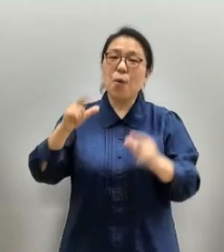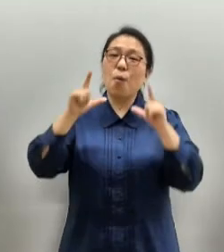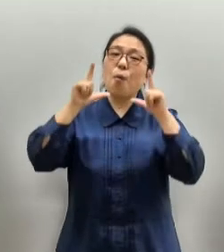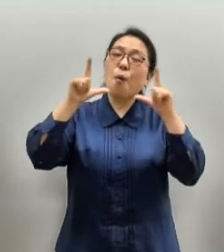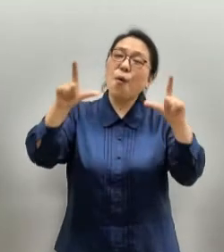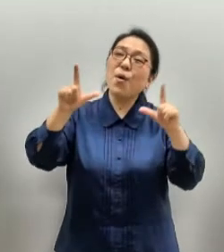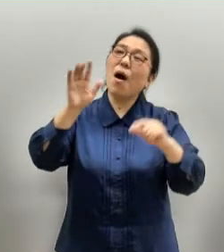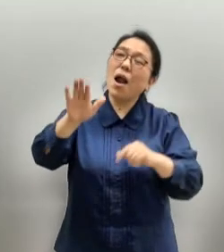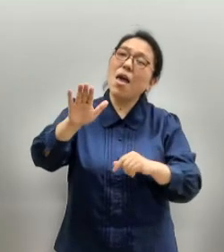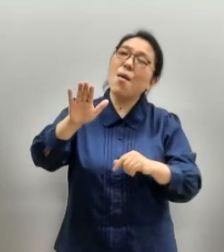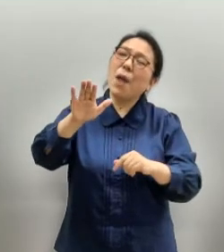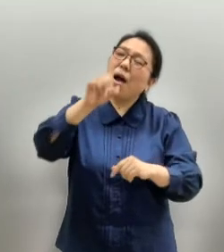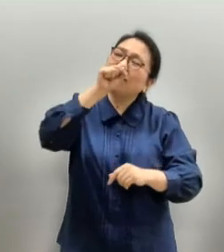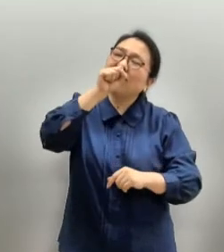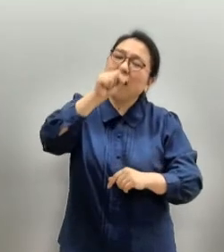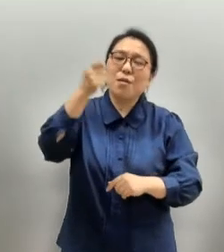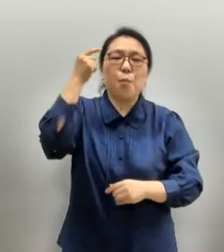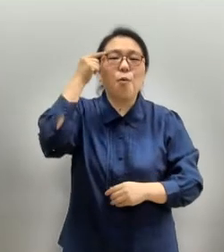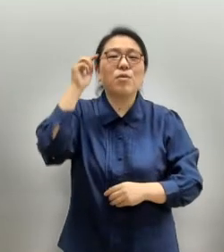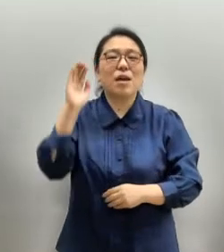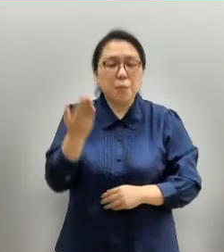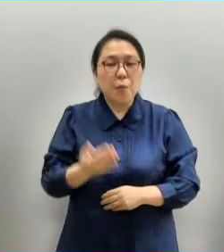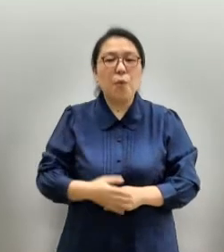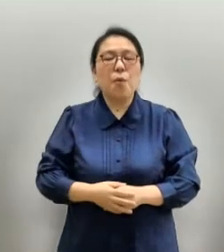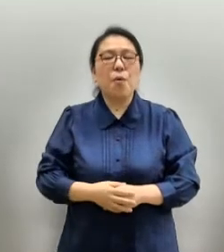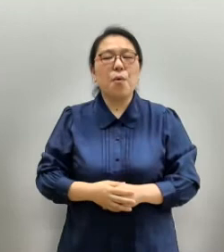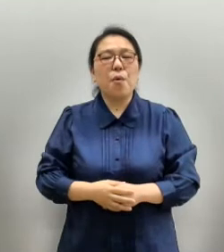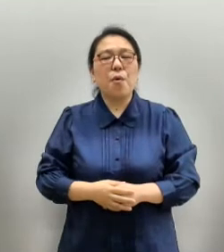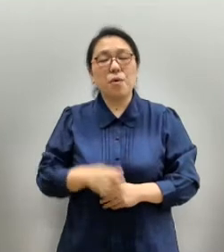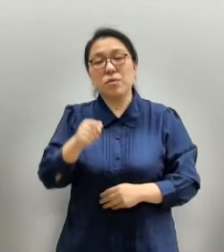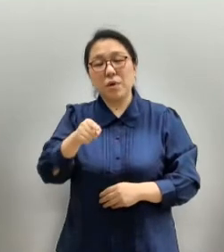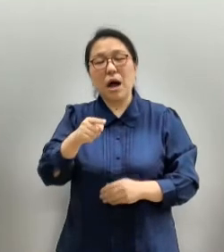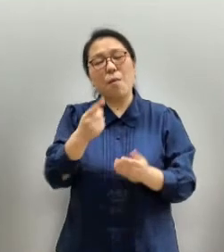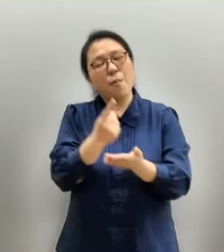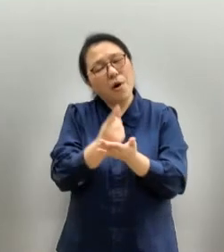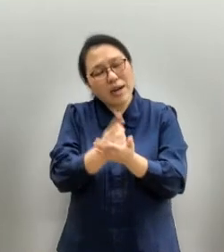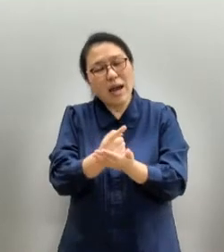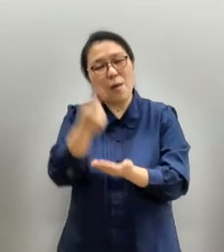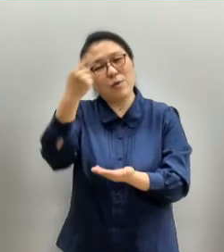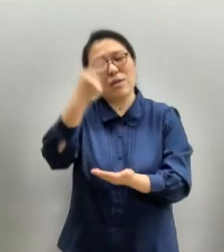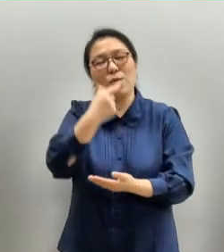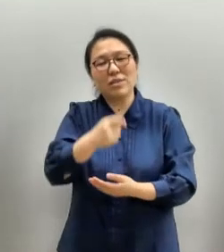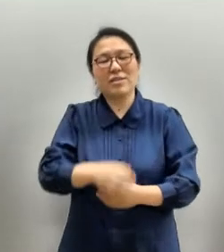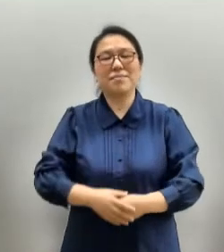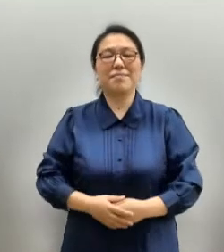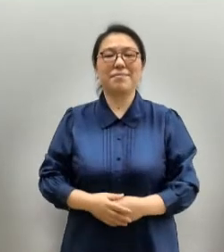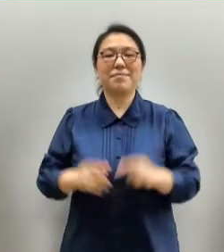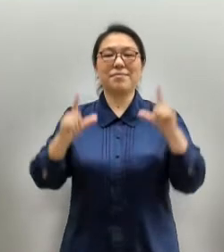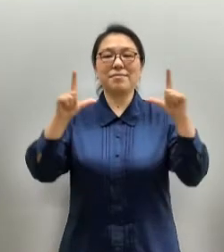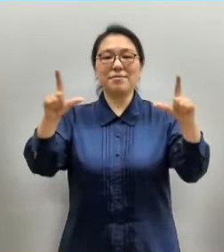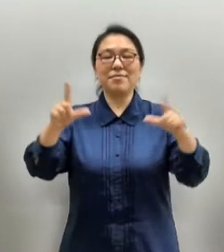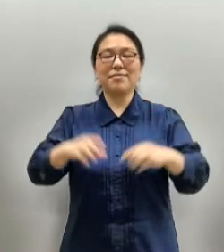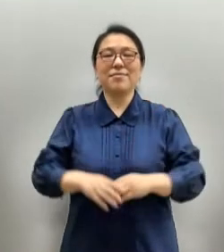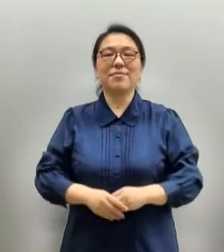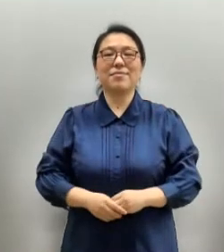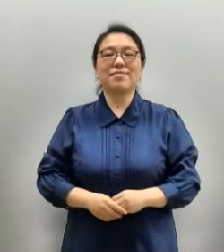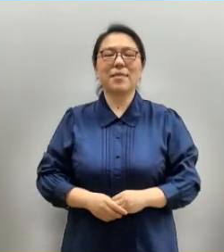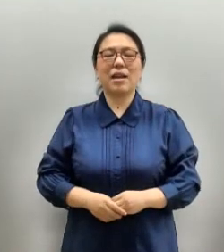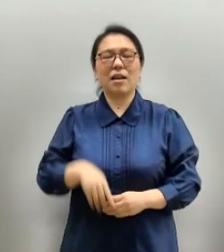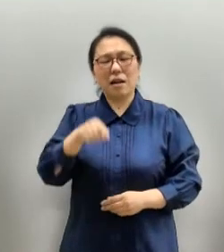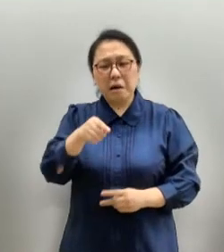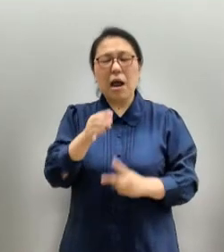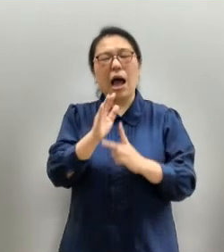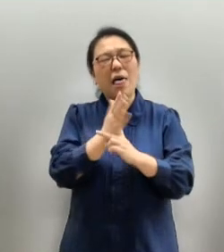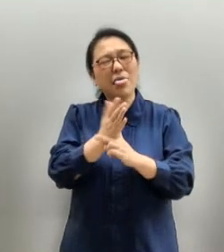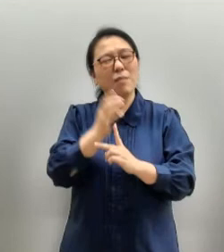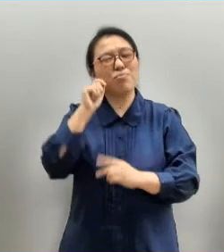していただいたりしたことはない情報だと思うんですけども、その辺の取り扱いをもう一度改めて、 はい、これは一度に判断が難